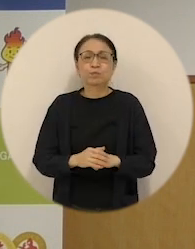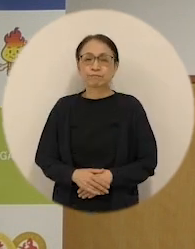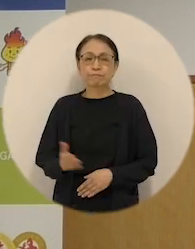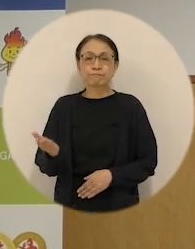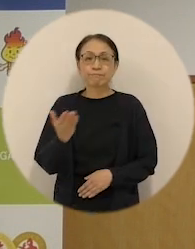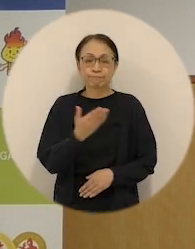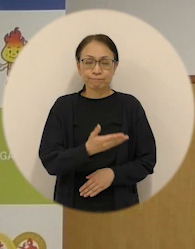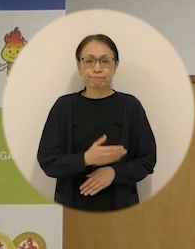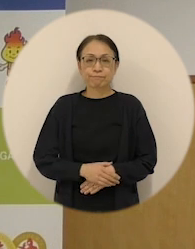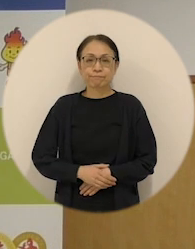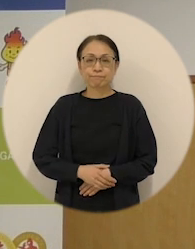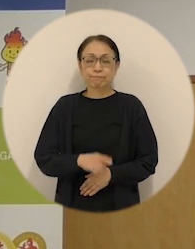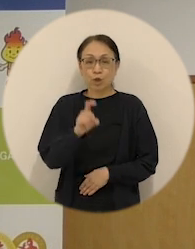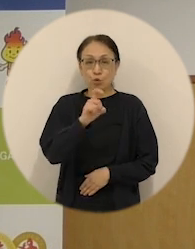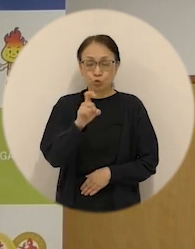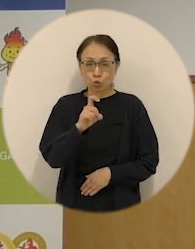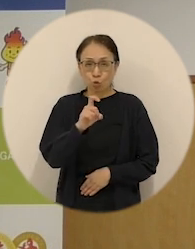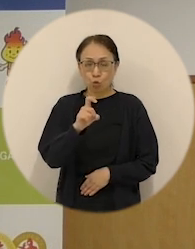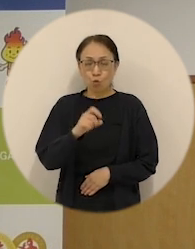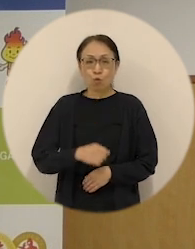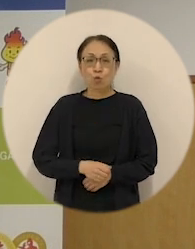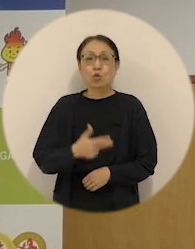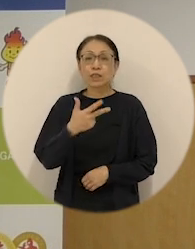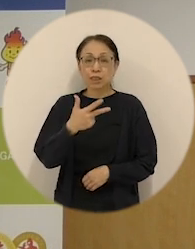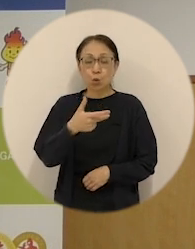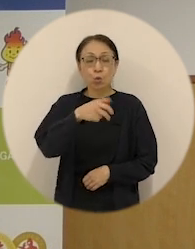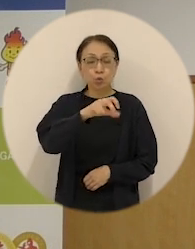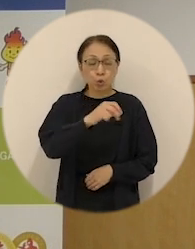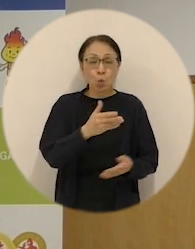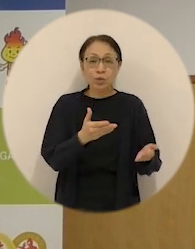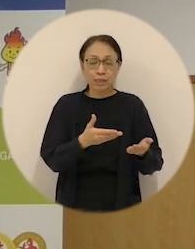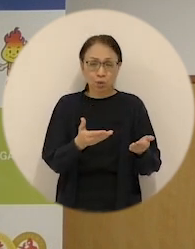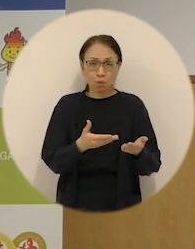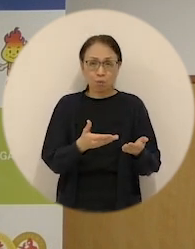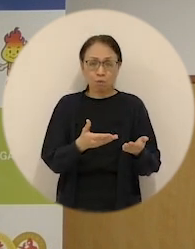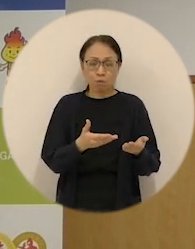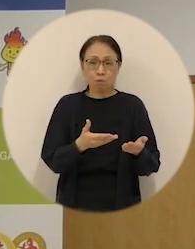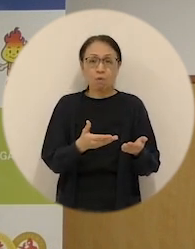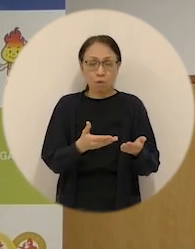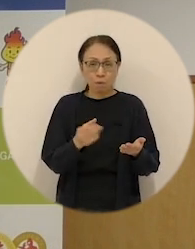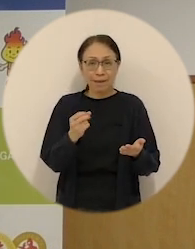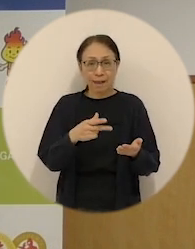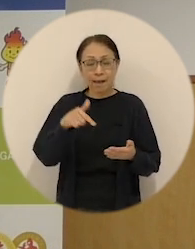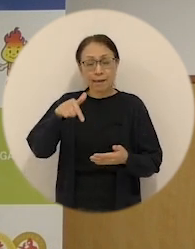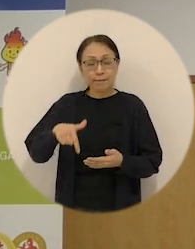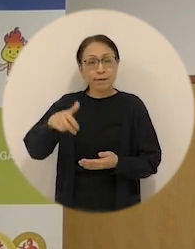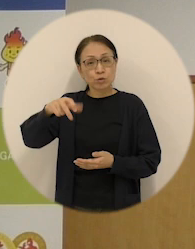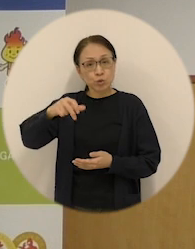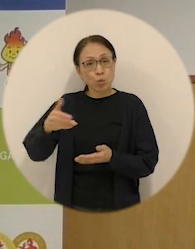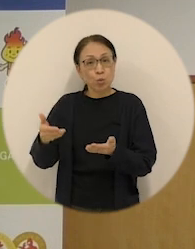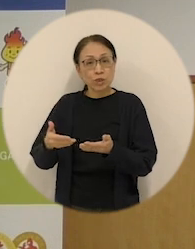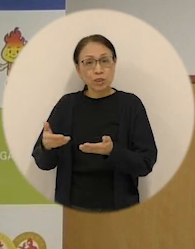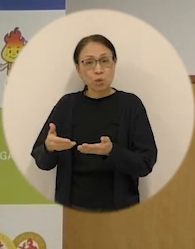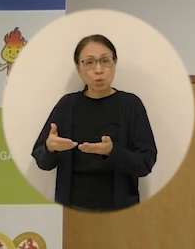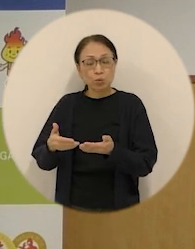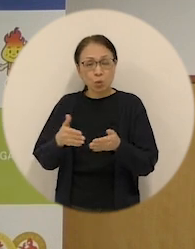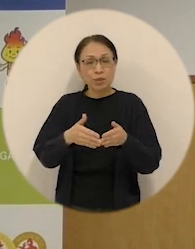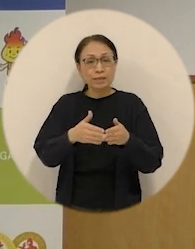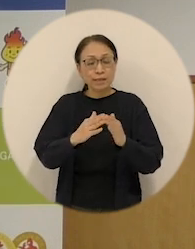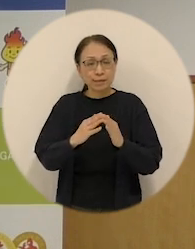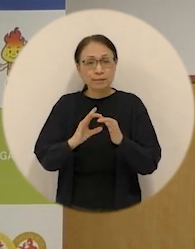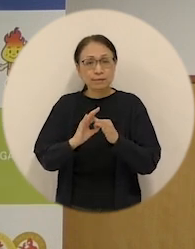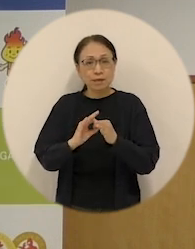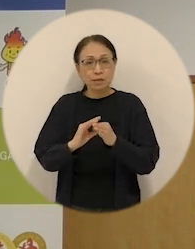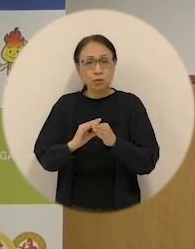次に議案第10号、須賀川市水道事業及び下水道事業の設置等に関